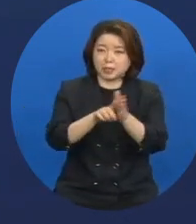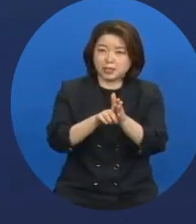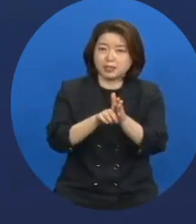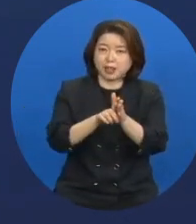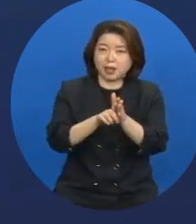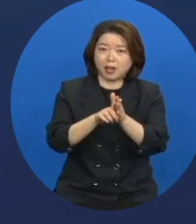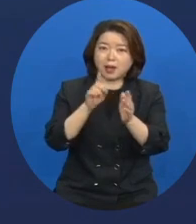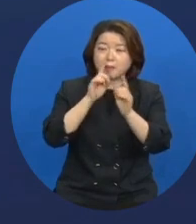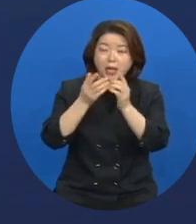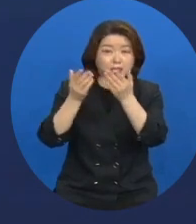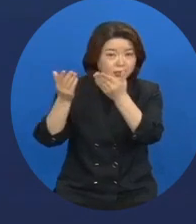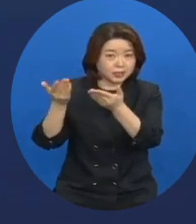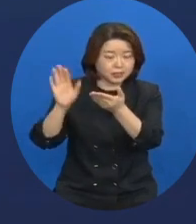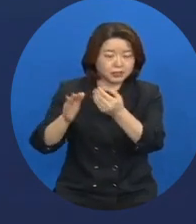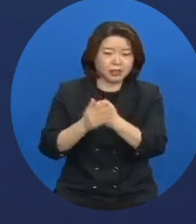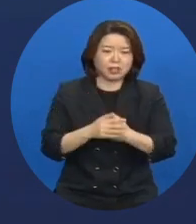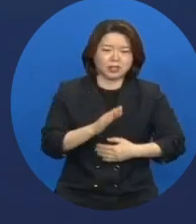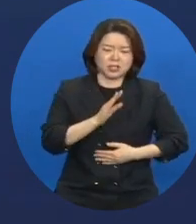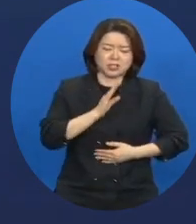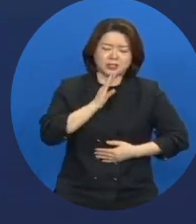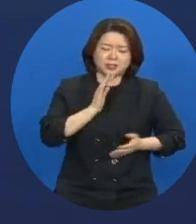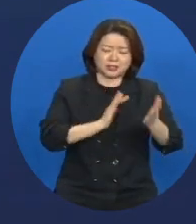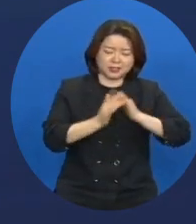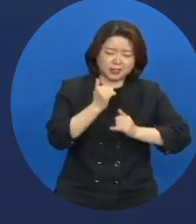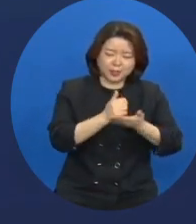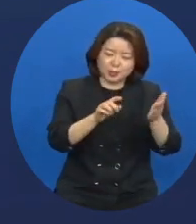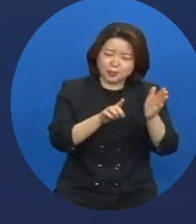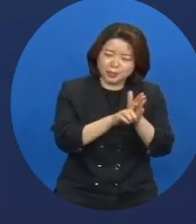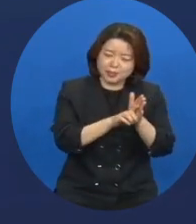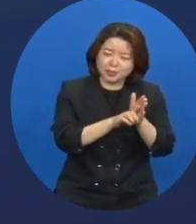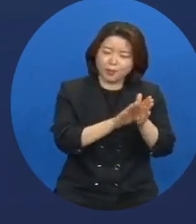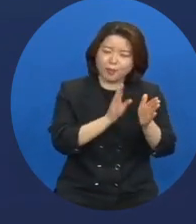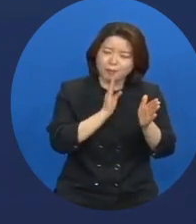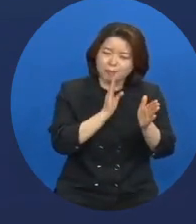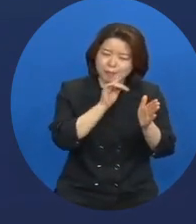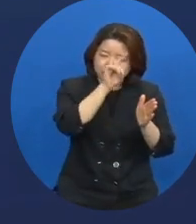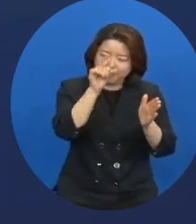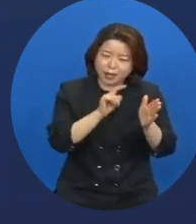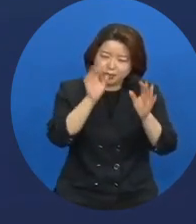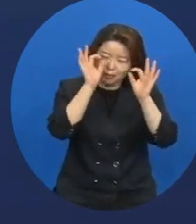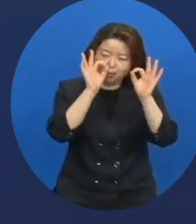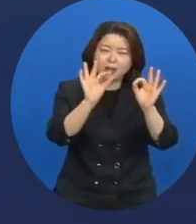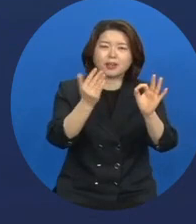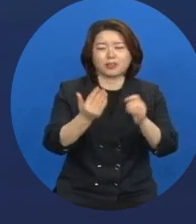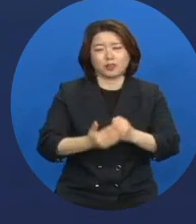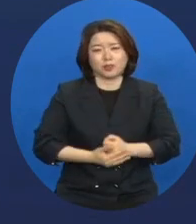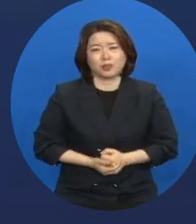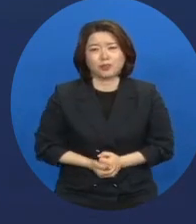하는데 정말 예수님을 믿는 그 사람인가 하는 것입니다.